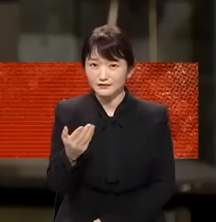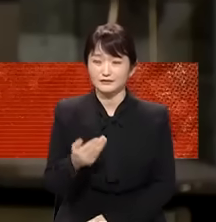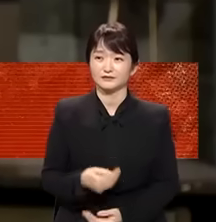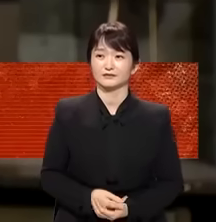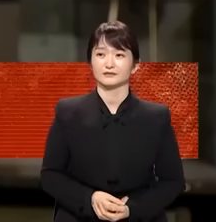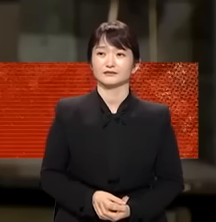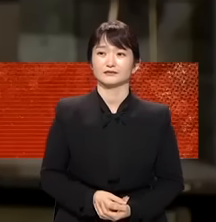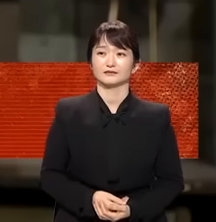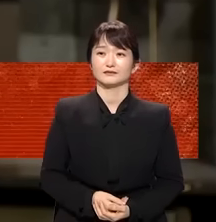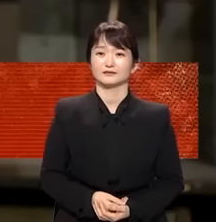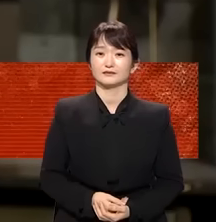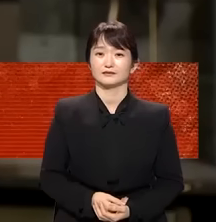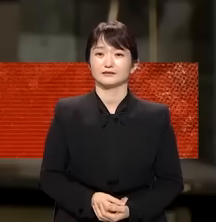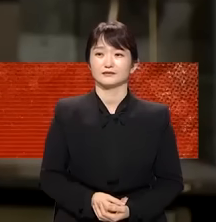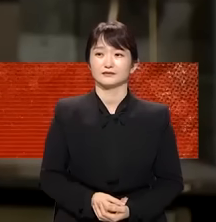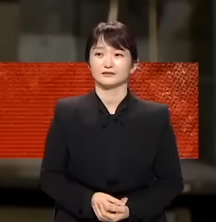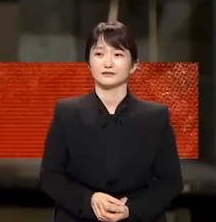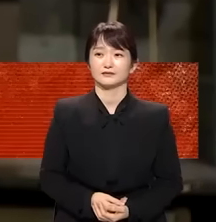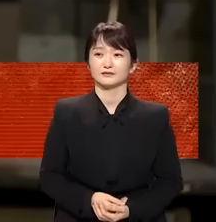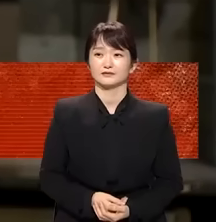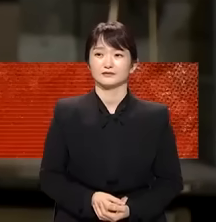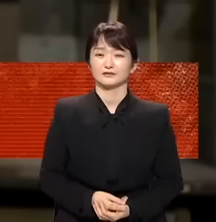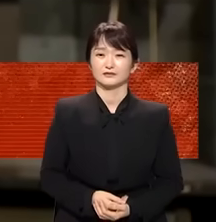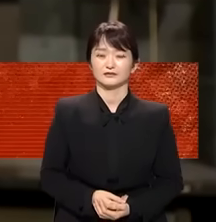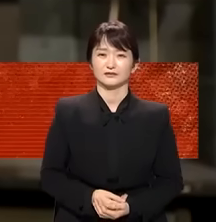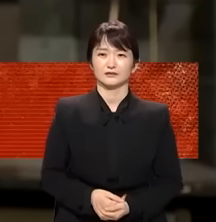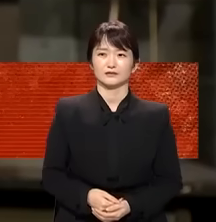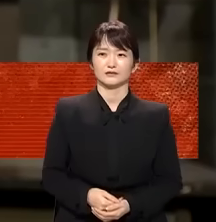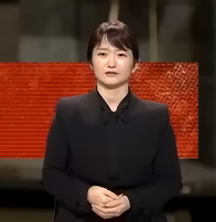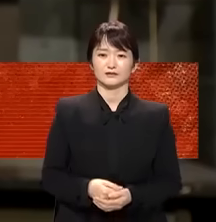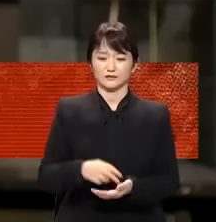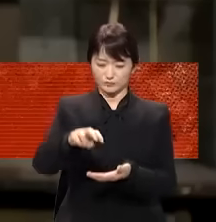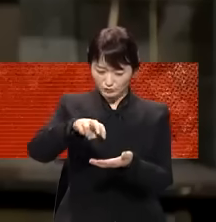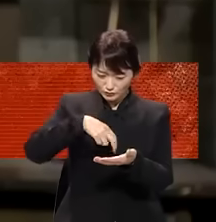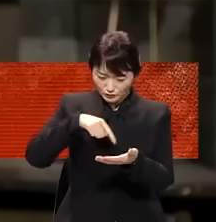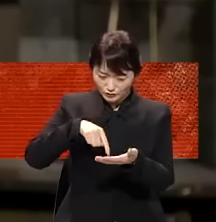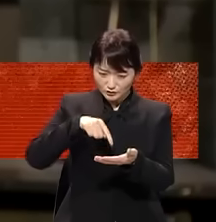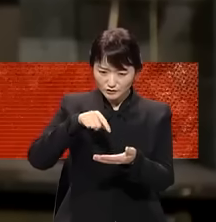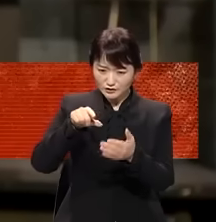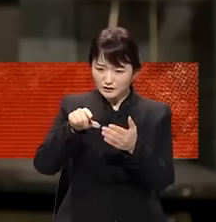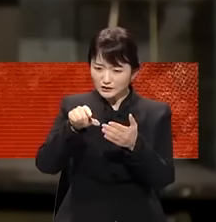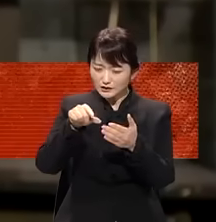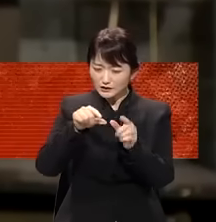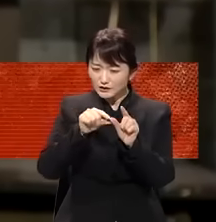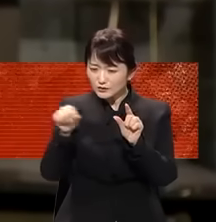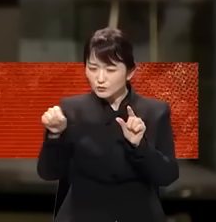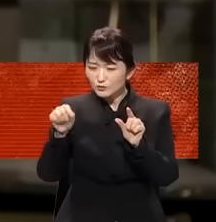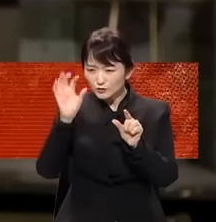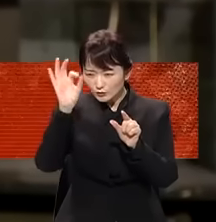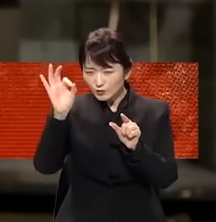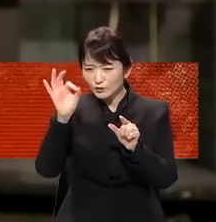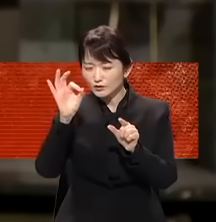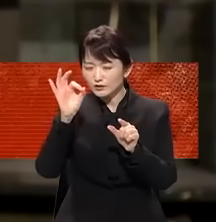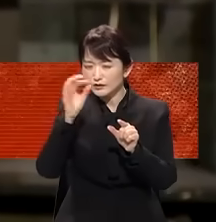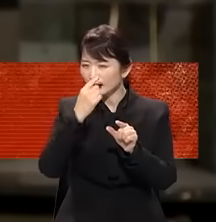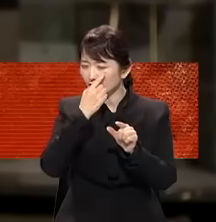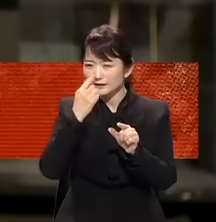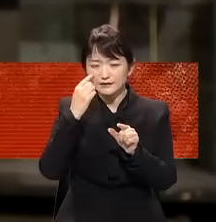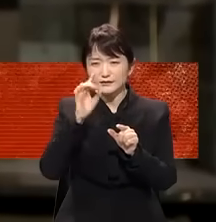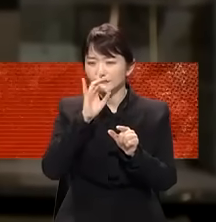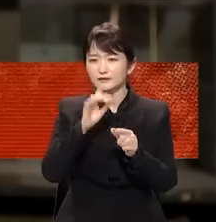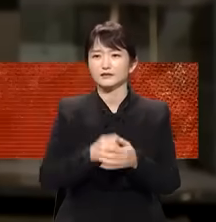저는 이 전체적으로 좀 파악해야 된다요 문자만 가지고 볼 일은 아니고이 부인의 반응기 상당히